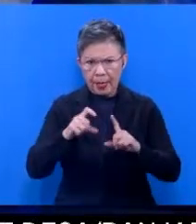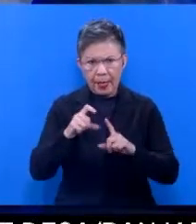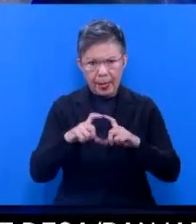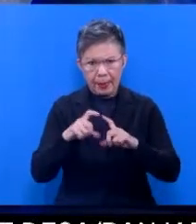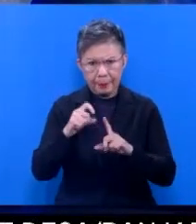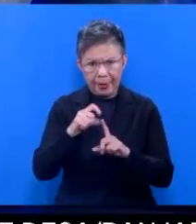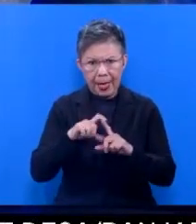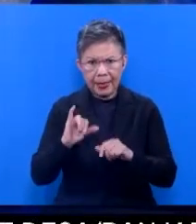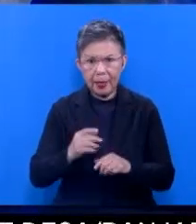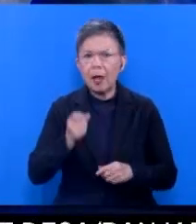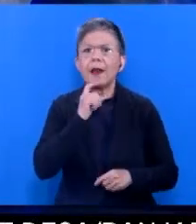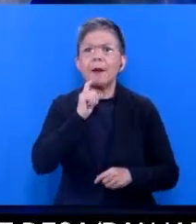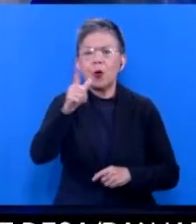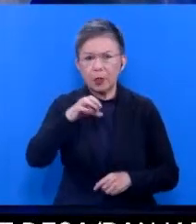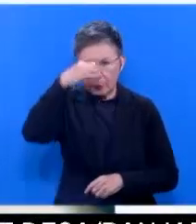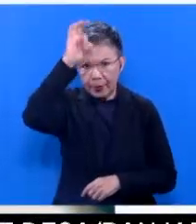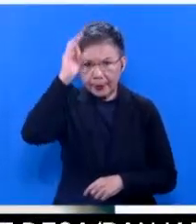ke polisi.